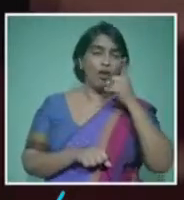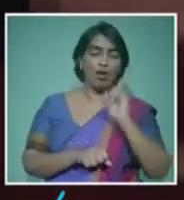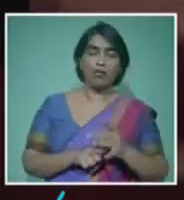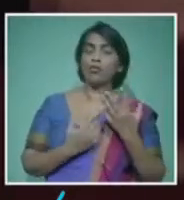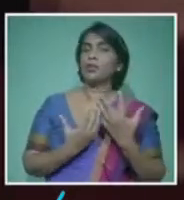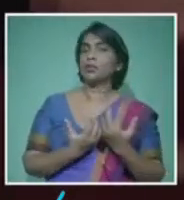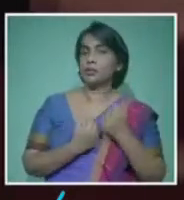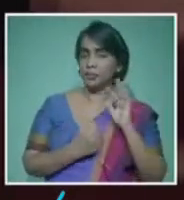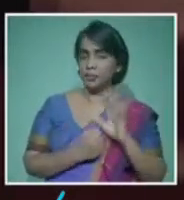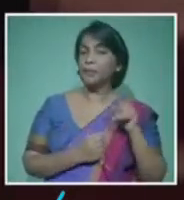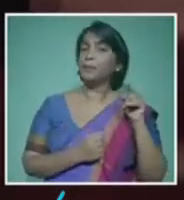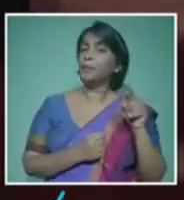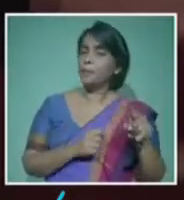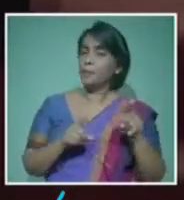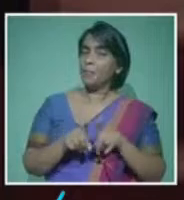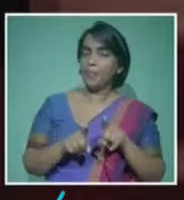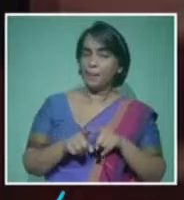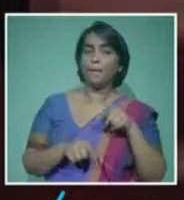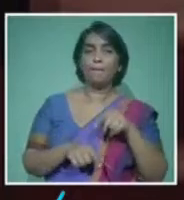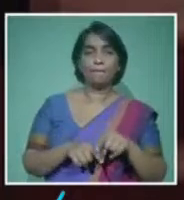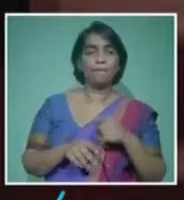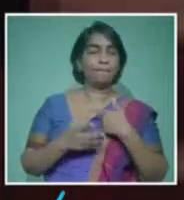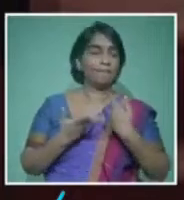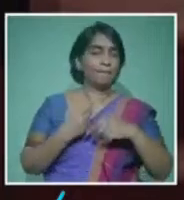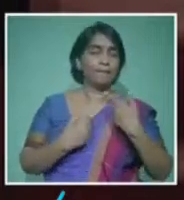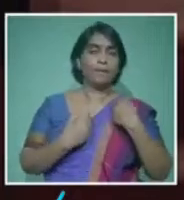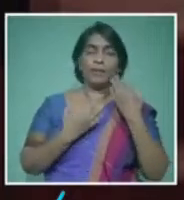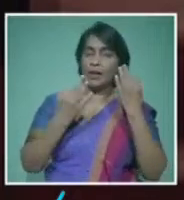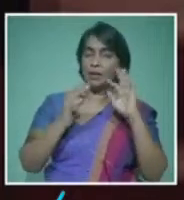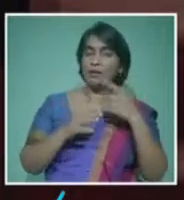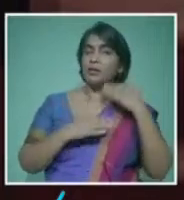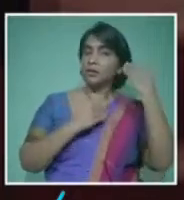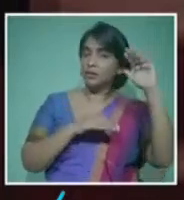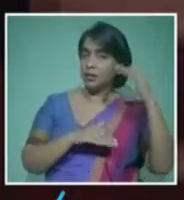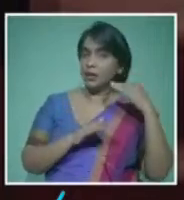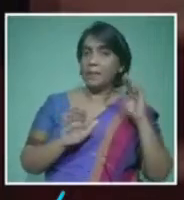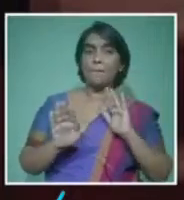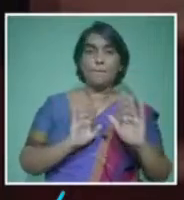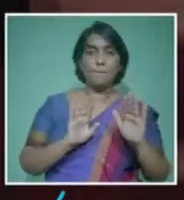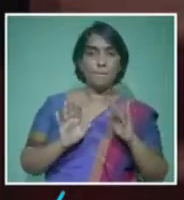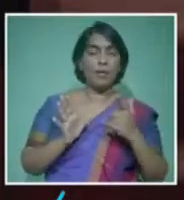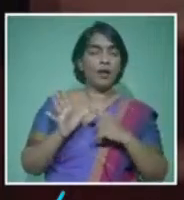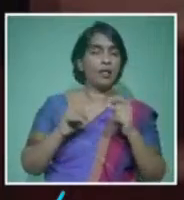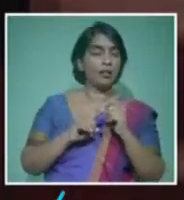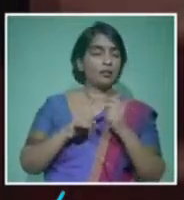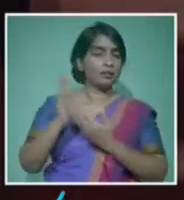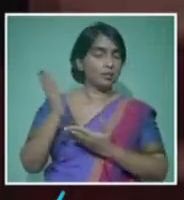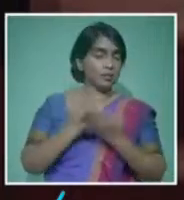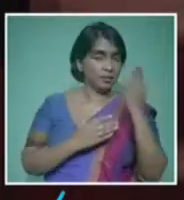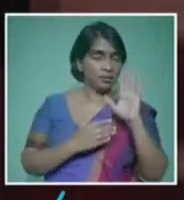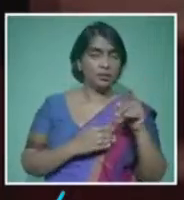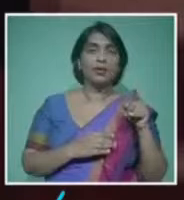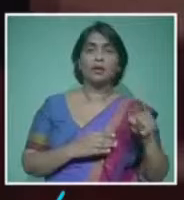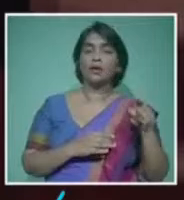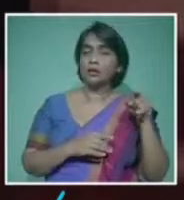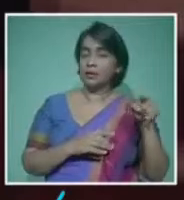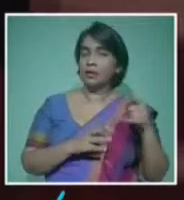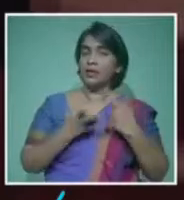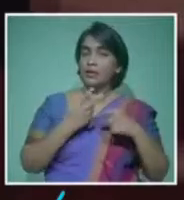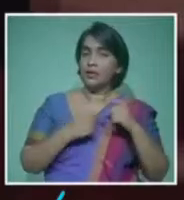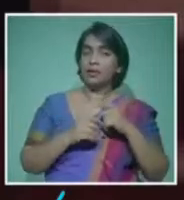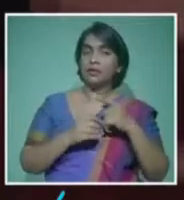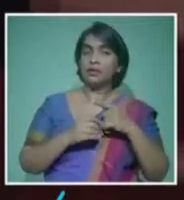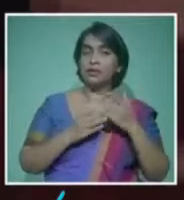ලබාගත යුතුය. එසේ තිබියදී මෙම භාණ්ඩ නිදහස් කර ගැනීමට ආනයන අපනයන පාලක වෙත ඇඳුම් පත්‍ර ඉදිරිපත් කර ඇත්තේ අදාළ භාණ්ඩ